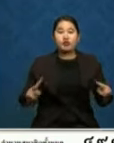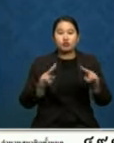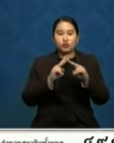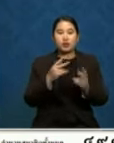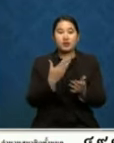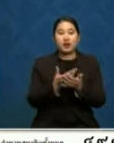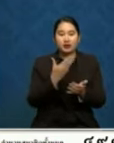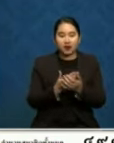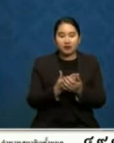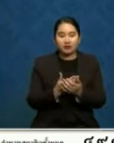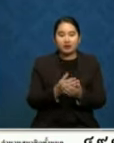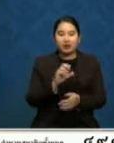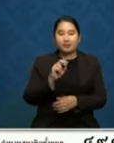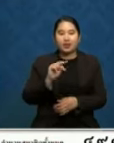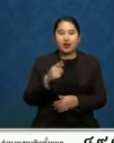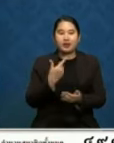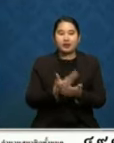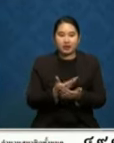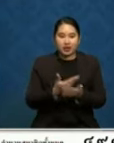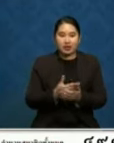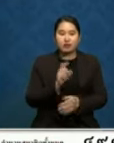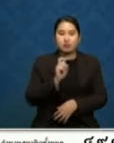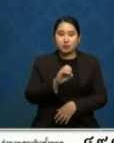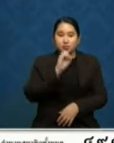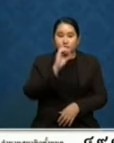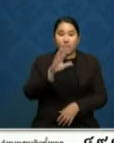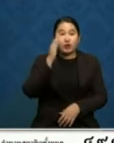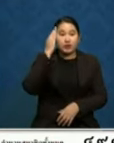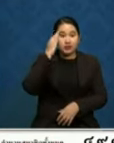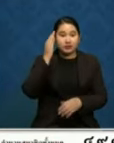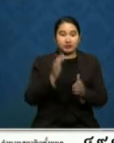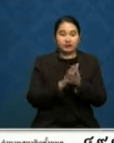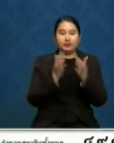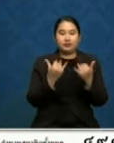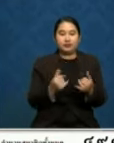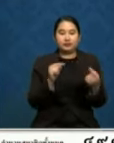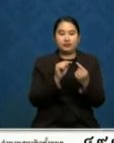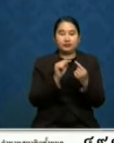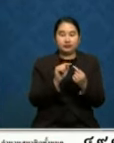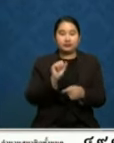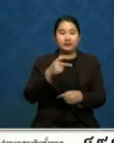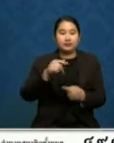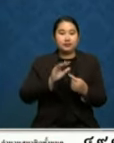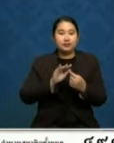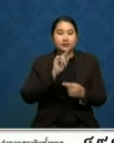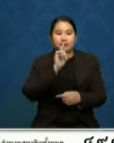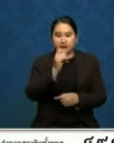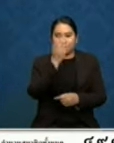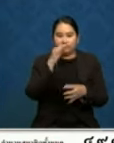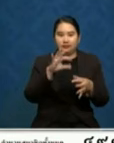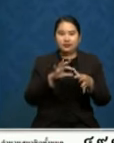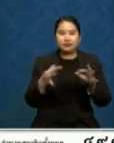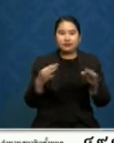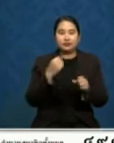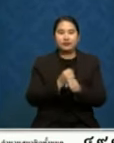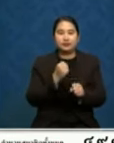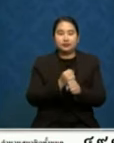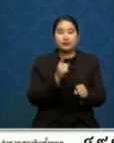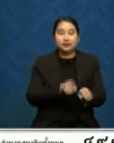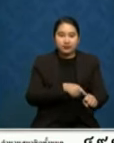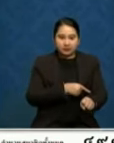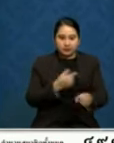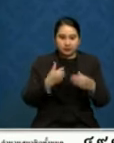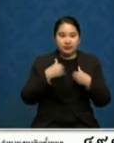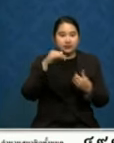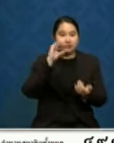คลังและก็สำนักงบประมาณโปรดทราบไปด้วยว่าวันนี้สภาถามว่าทำไมคดีถึงได้ล่าช้าตำรว